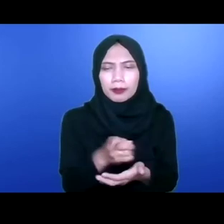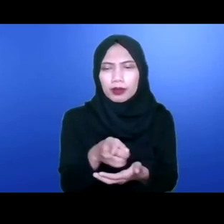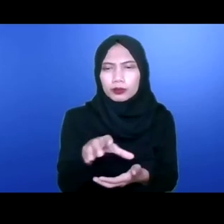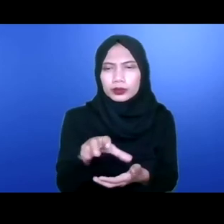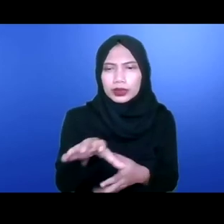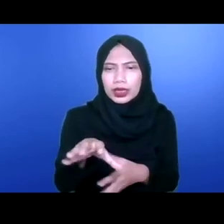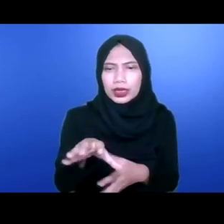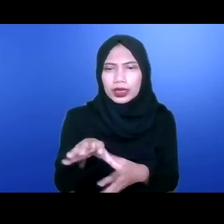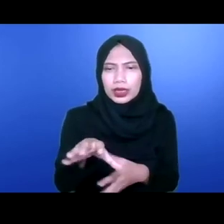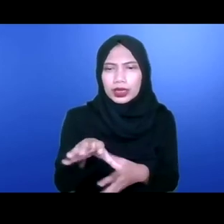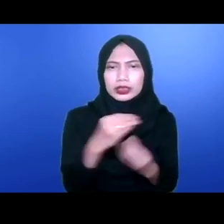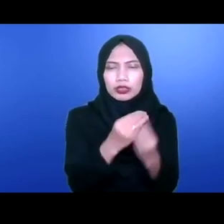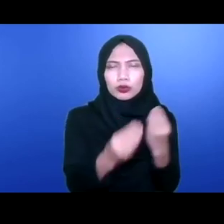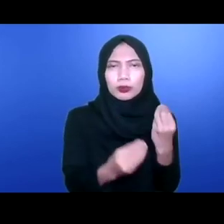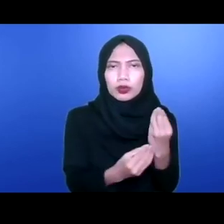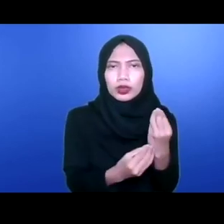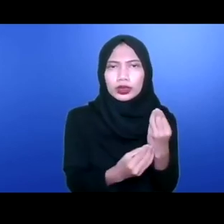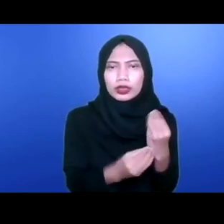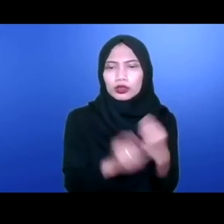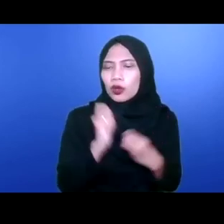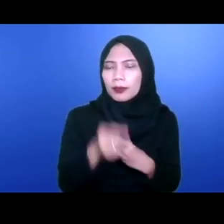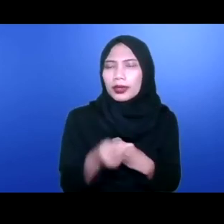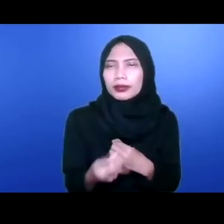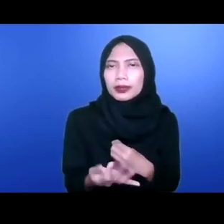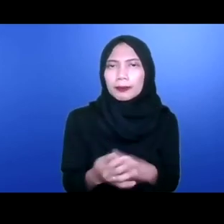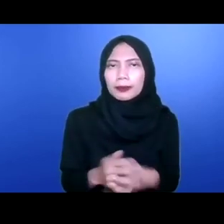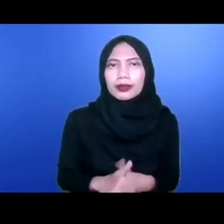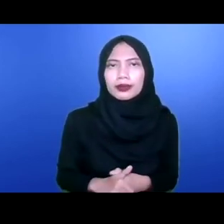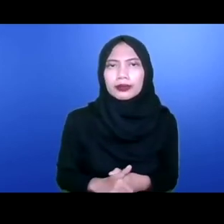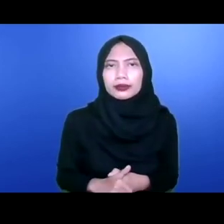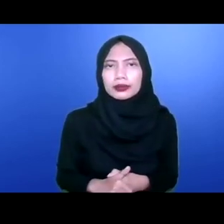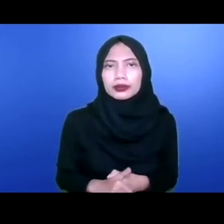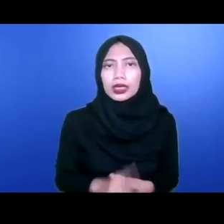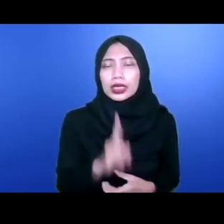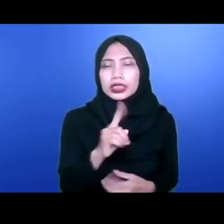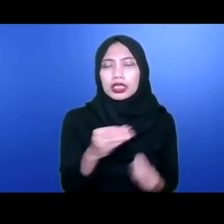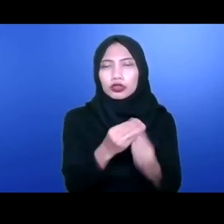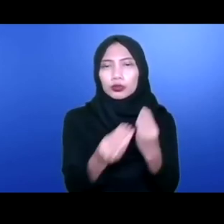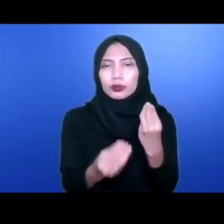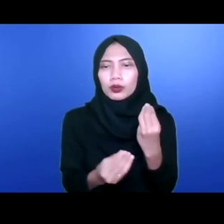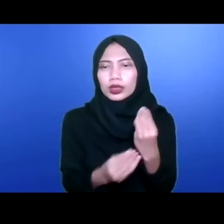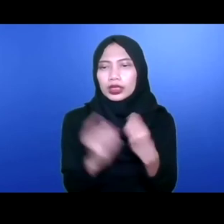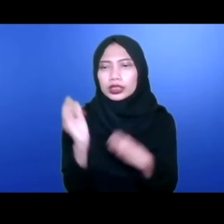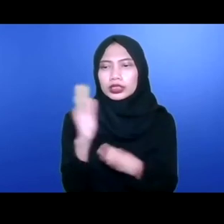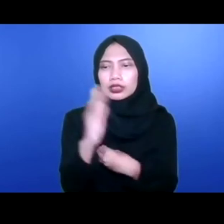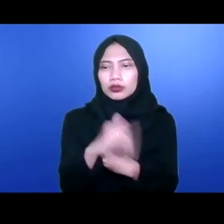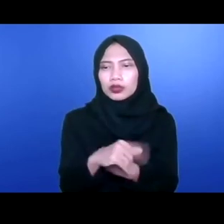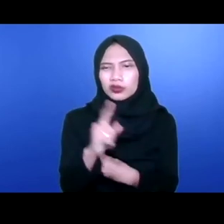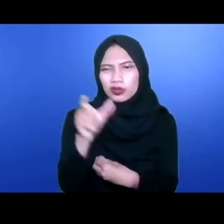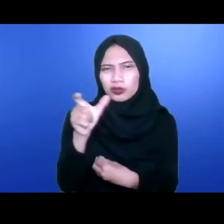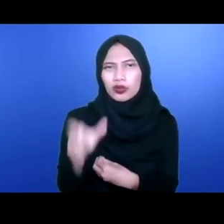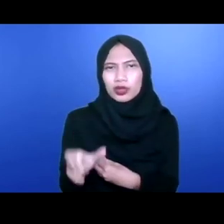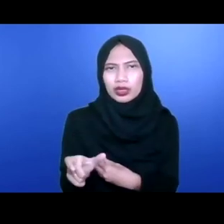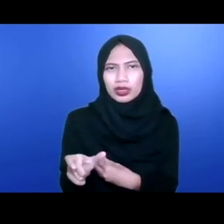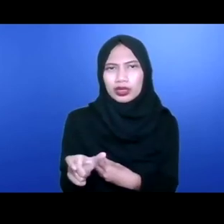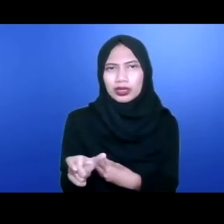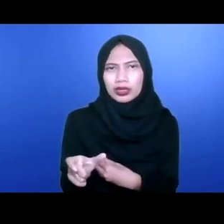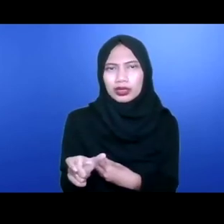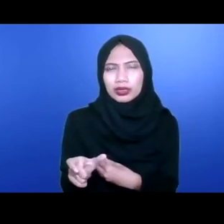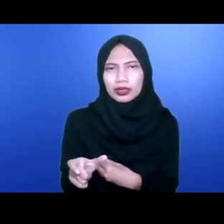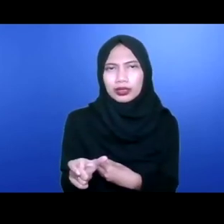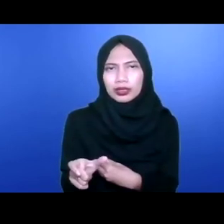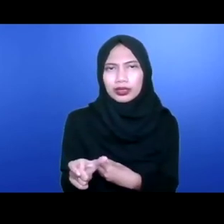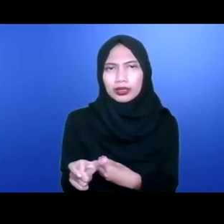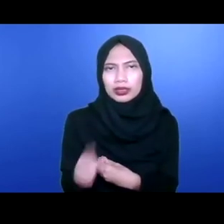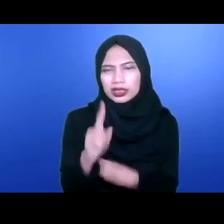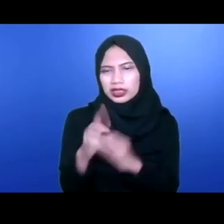keluar? Itu kadang-kadang bisa acquire satu agent itu cuma sehari itu bisa dapat cuma satu. Bahkan ada yang hanya seminggu